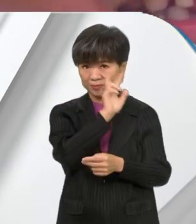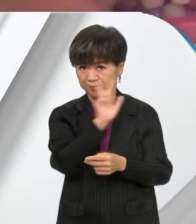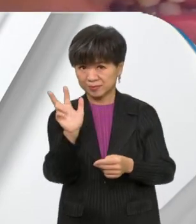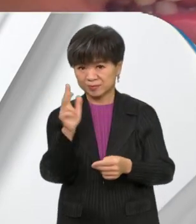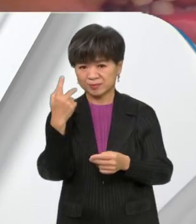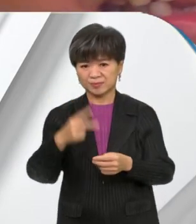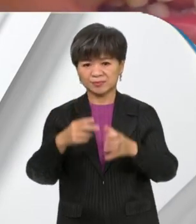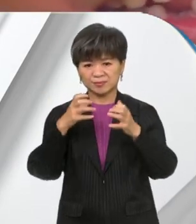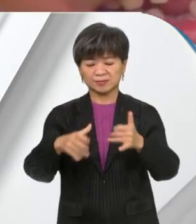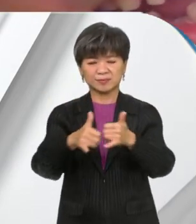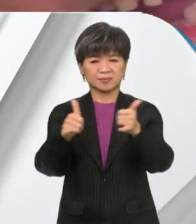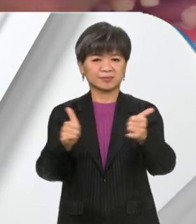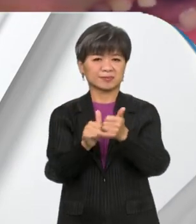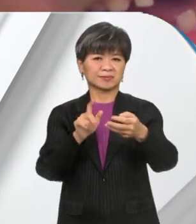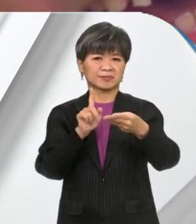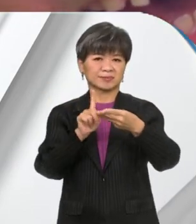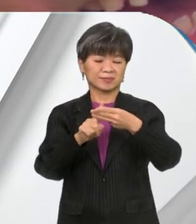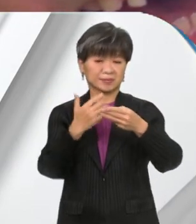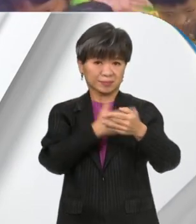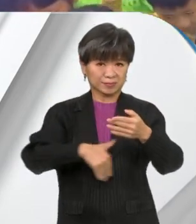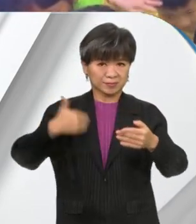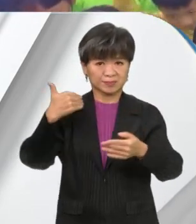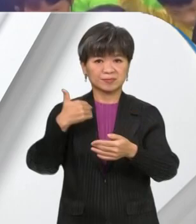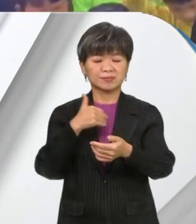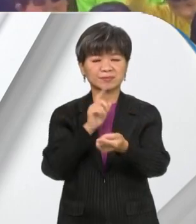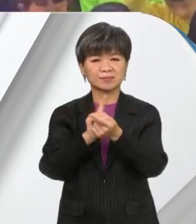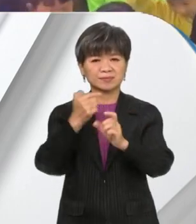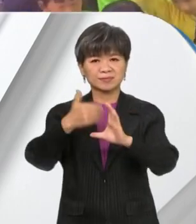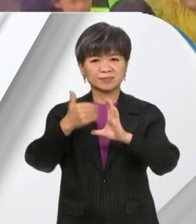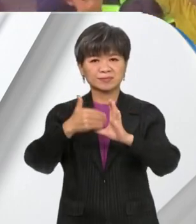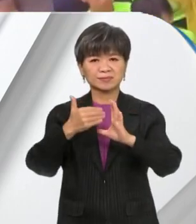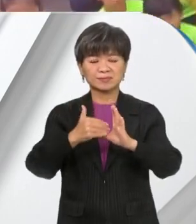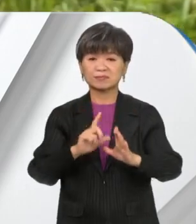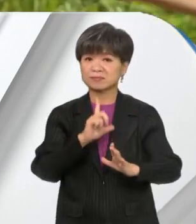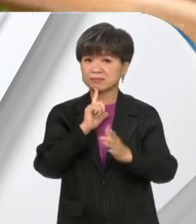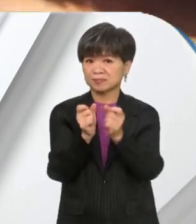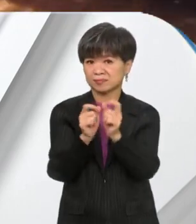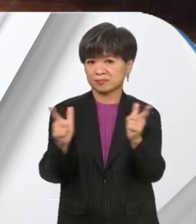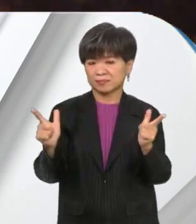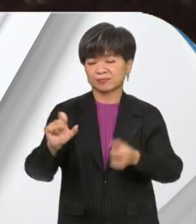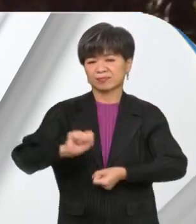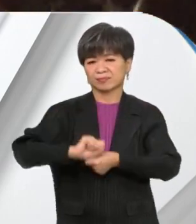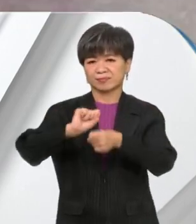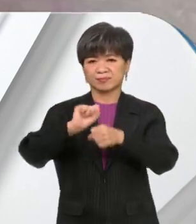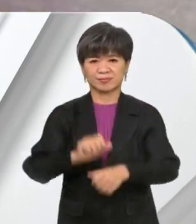建立族群主题性，每丰富的台湾电视媒体界都用心。